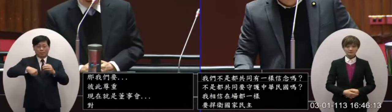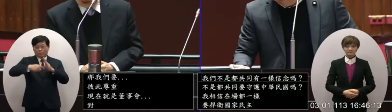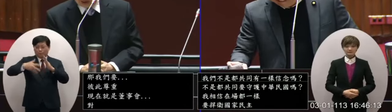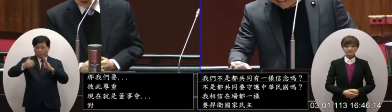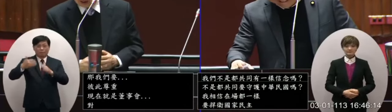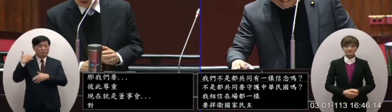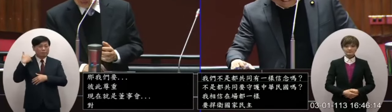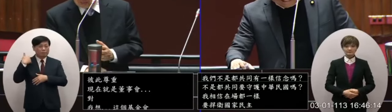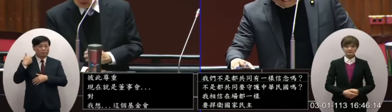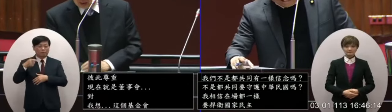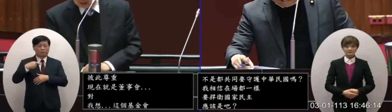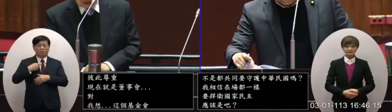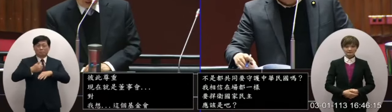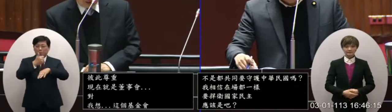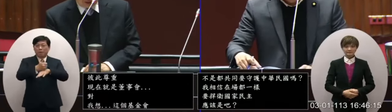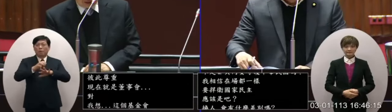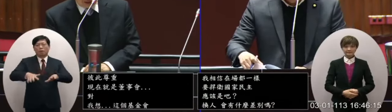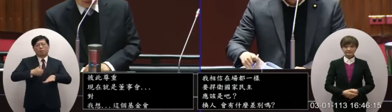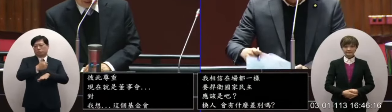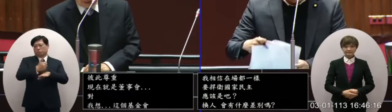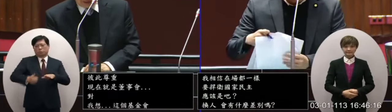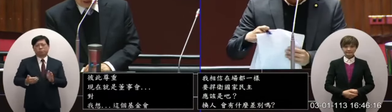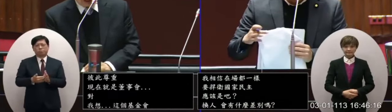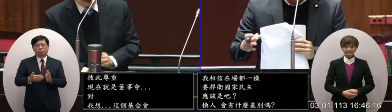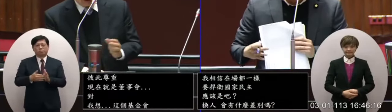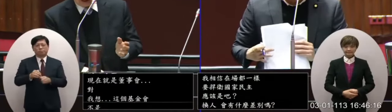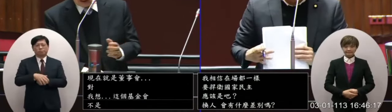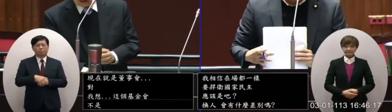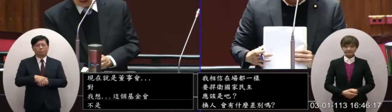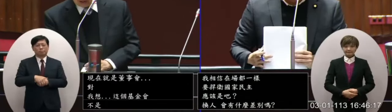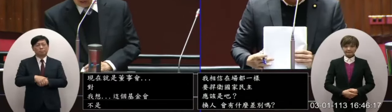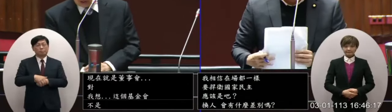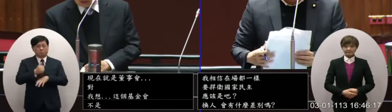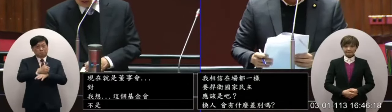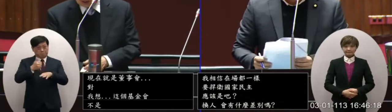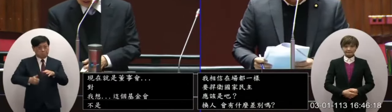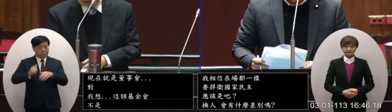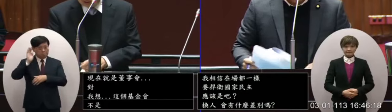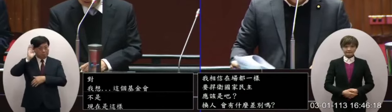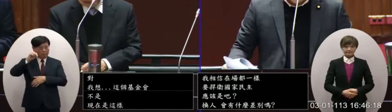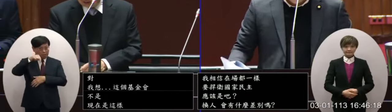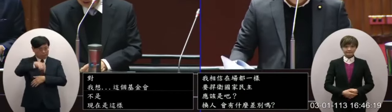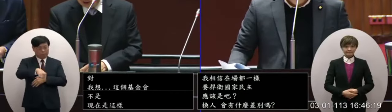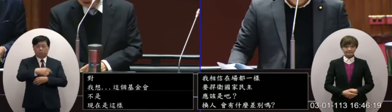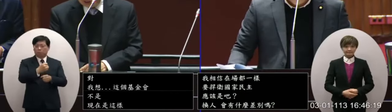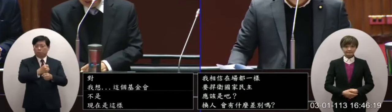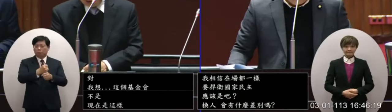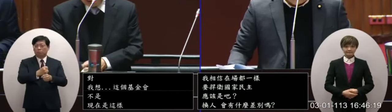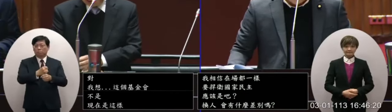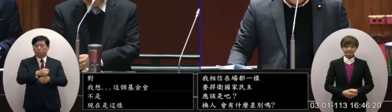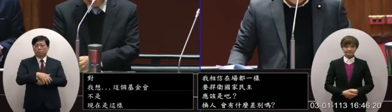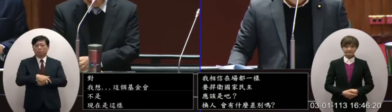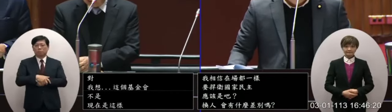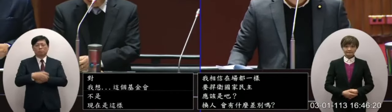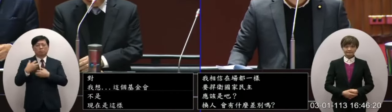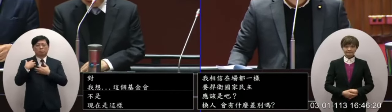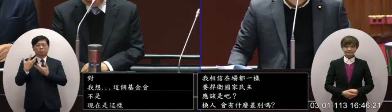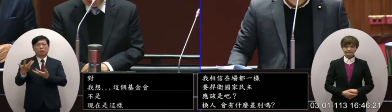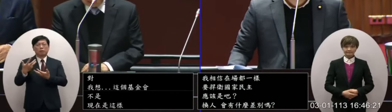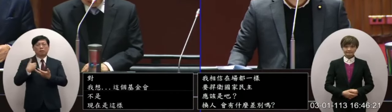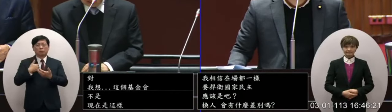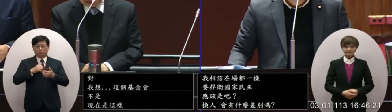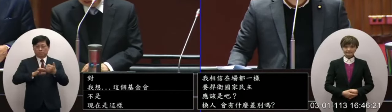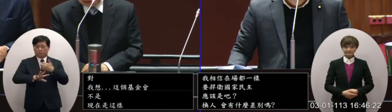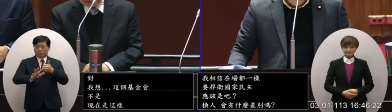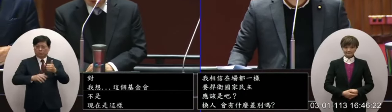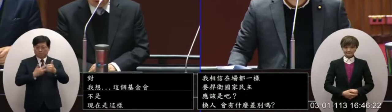长一得一根啊卸任嘛吼。那他卸任这个职务以后呢，这个职务呢会由当然董事还有